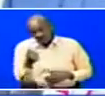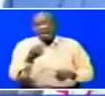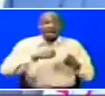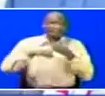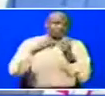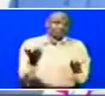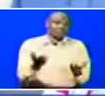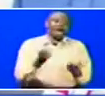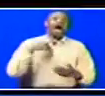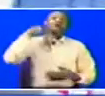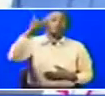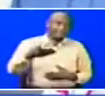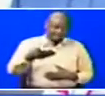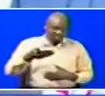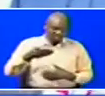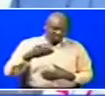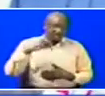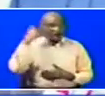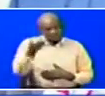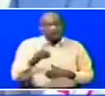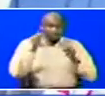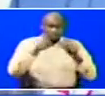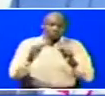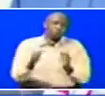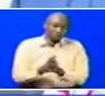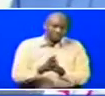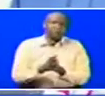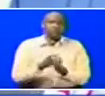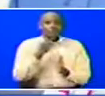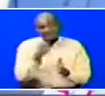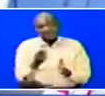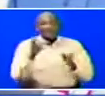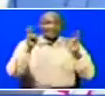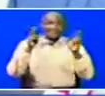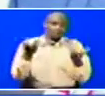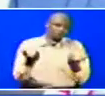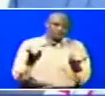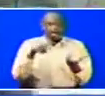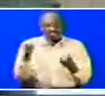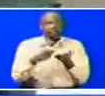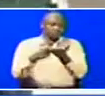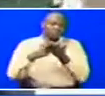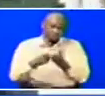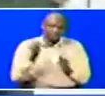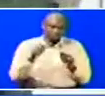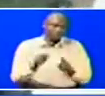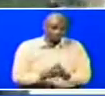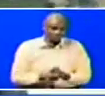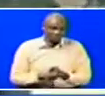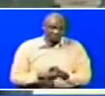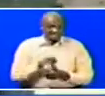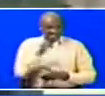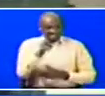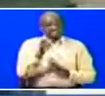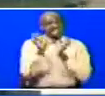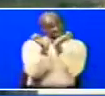events afterwards in which we can bring out what could be some issues that perhaps we needed to discuss. Katika uwanja